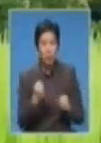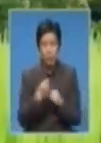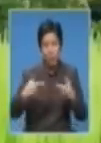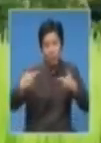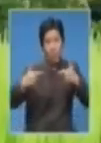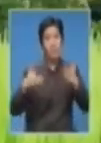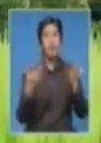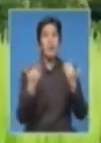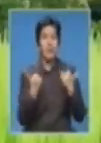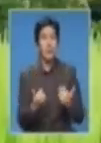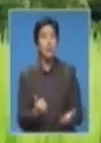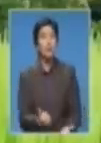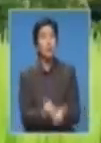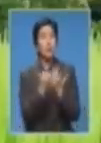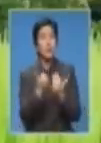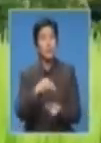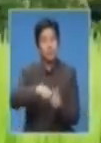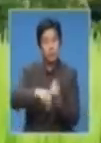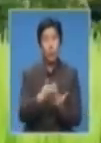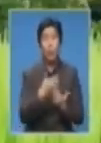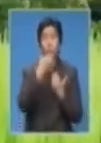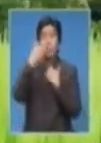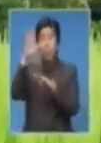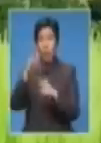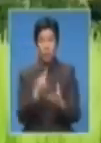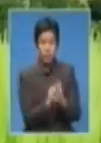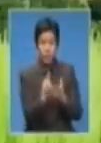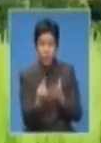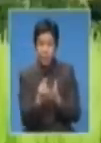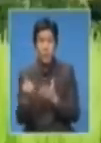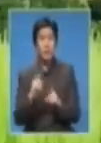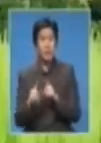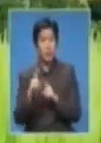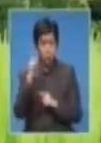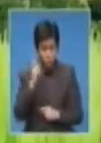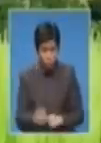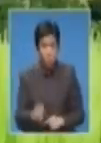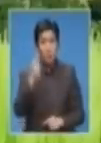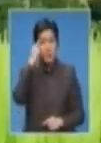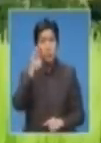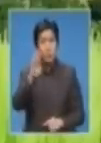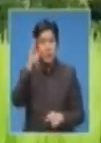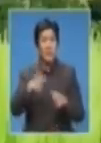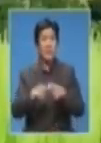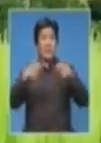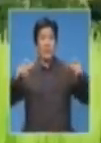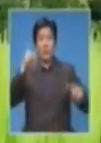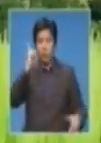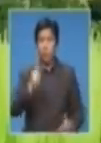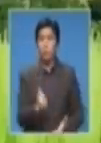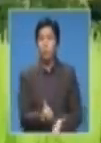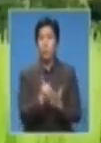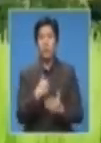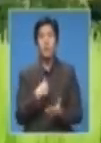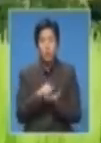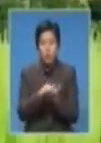ย้งไม่ขัดแย้งทุกอย่างอ่ะการค้าปลีกค้าส่งต้องช่วยกันแบบนี้นะขอร้องภาคธุรกิจใหญ่ๆนะครับผมพยายามที่จะอำนวยความสะ